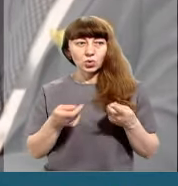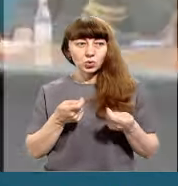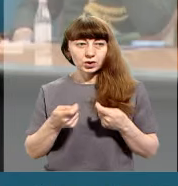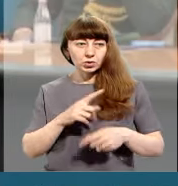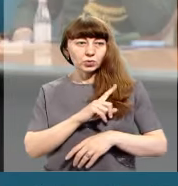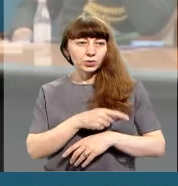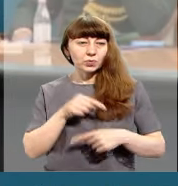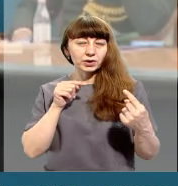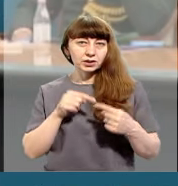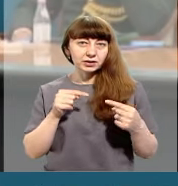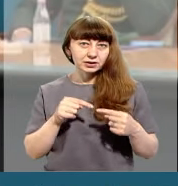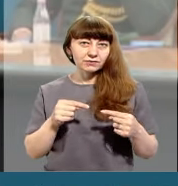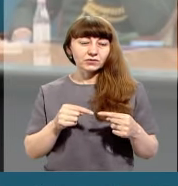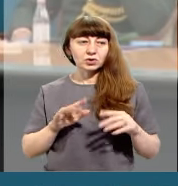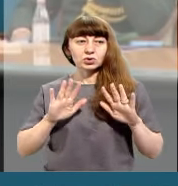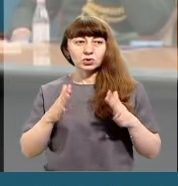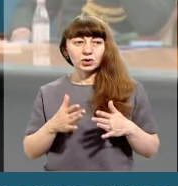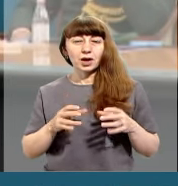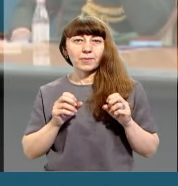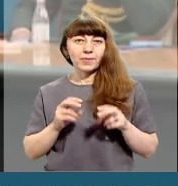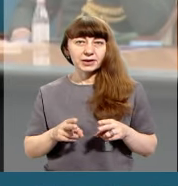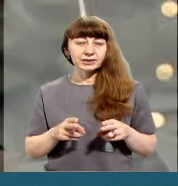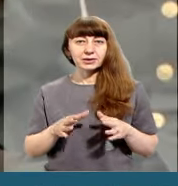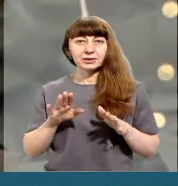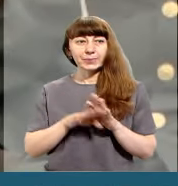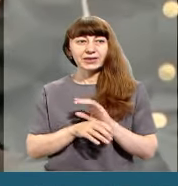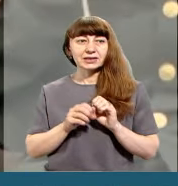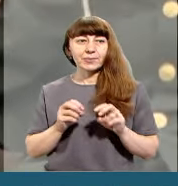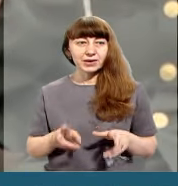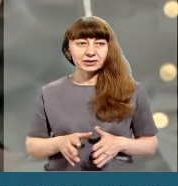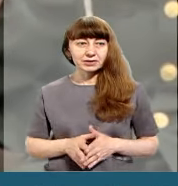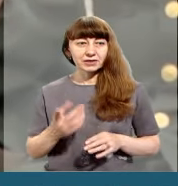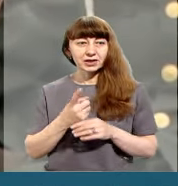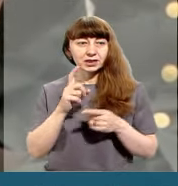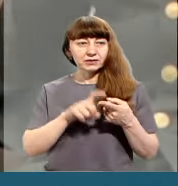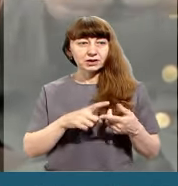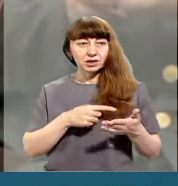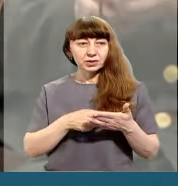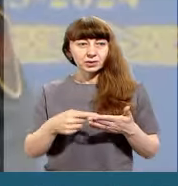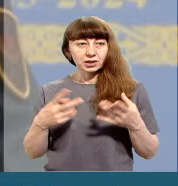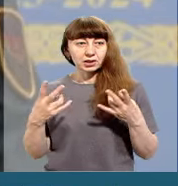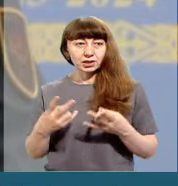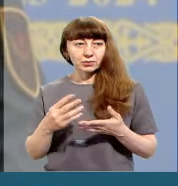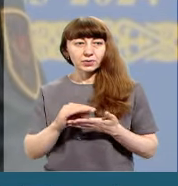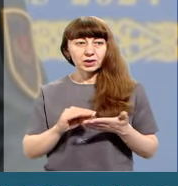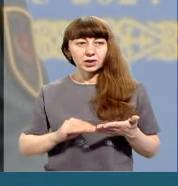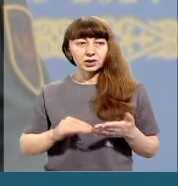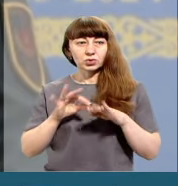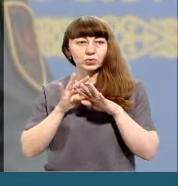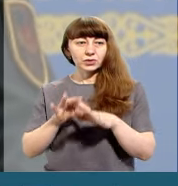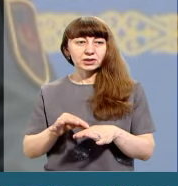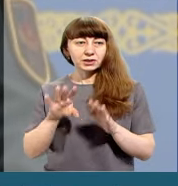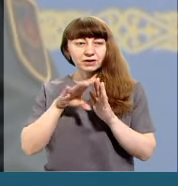координацию усилий по противодействию вызовам и угрозам региональной безопасности. В этой связи отмечена необходимость продолжения